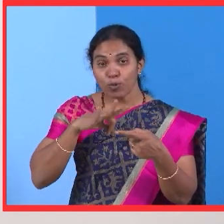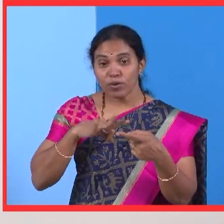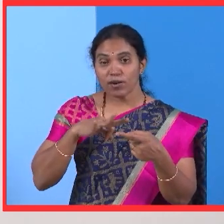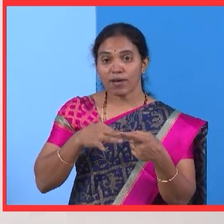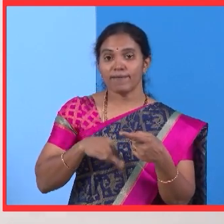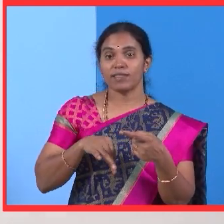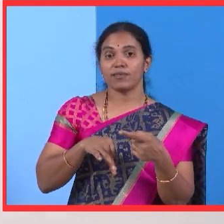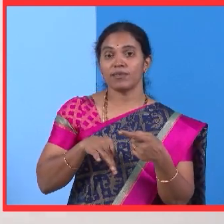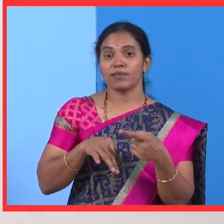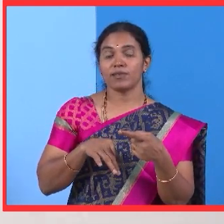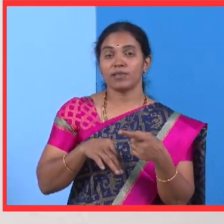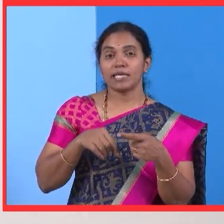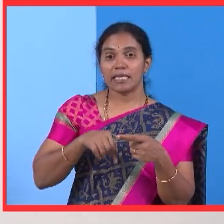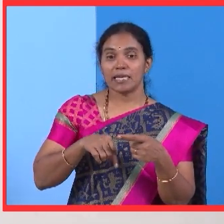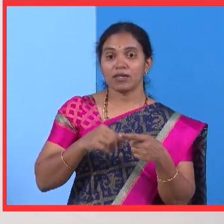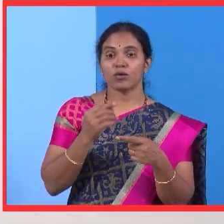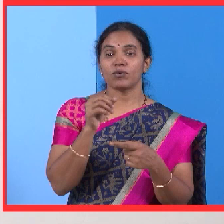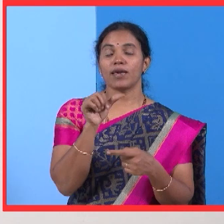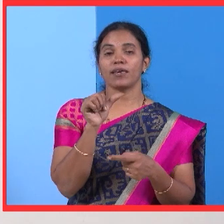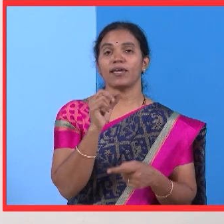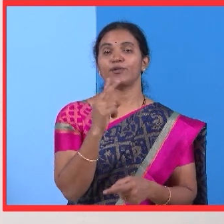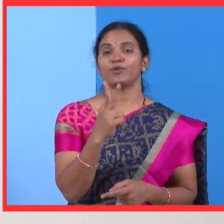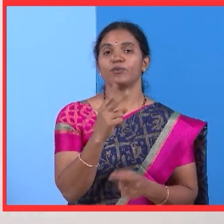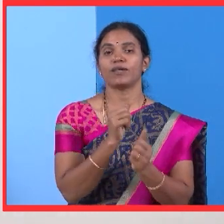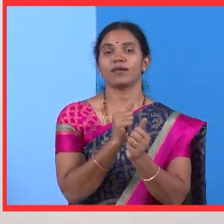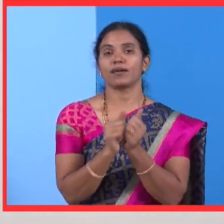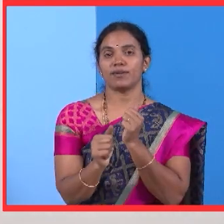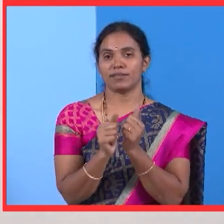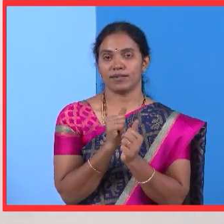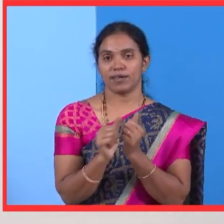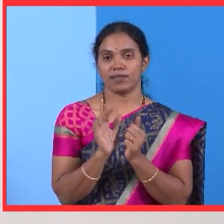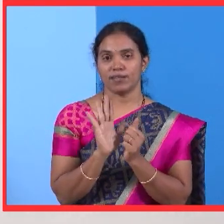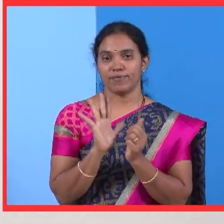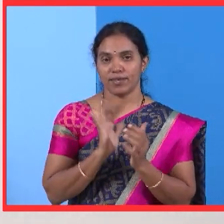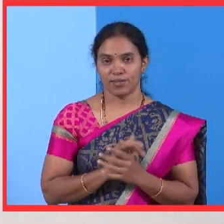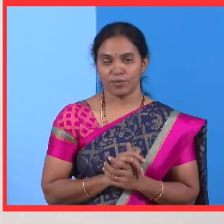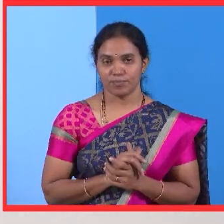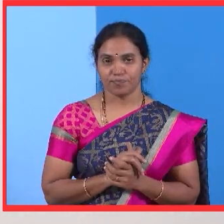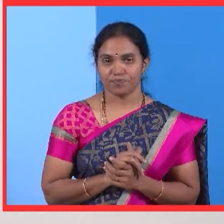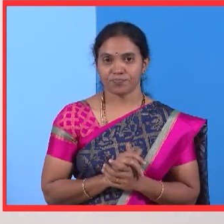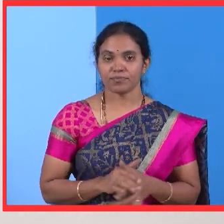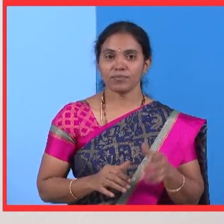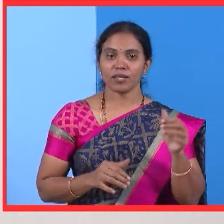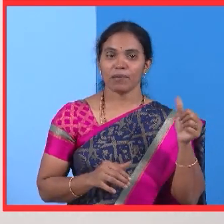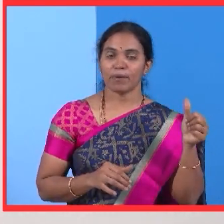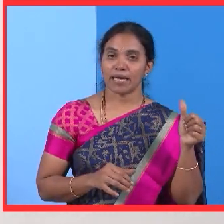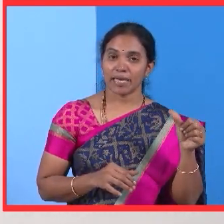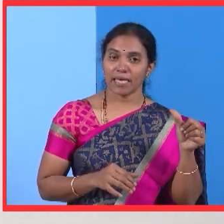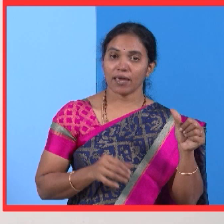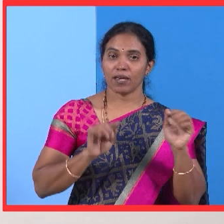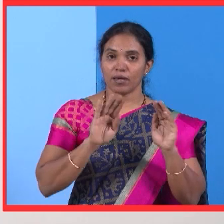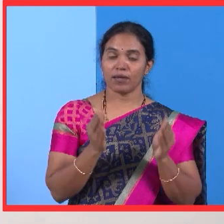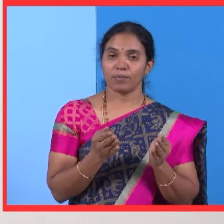வேண்டும். ஏ ஆஃப் ஏ ஒன், இது ரெண்டு கரங்கள், ரெண்டு கரங்களில் உள்ள எக்ஸாய தொலைவுகளை கூட்ட